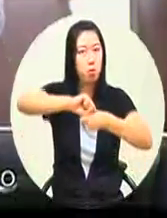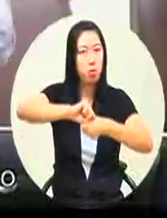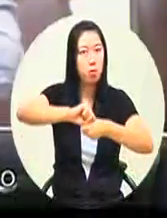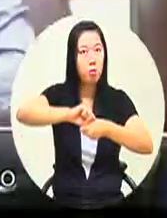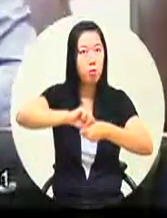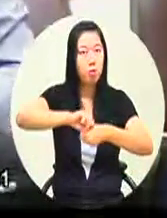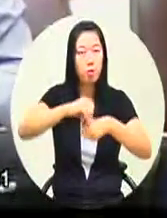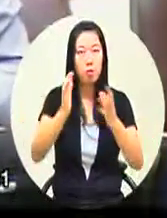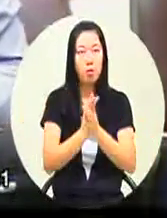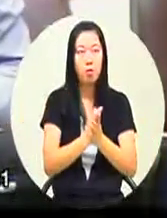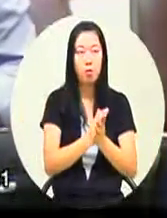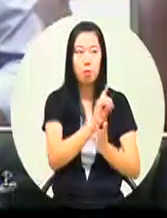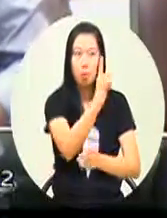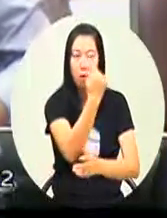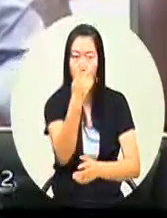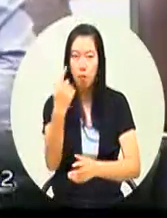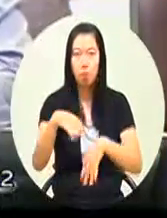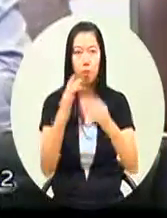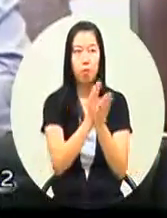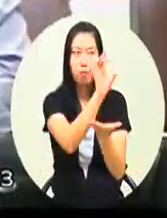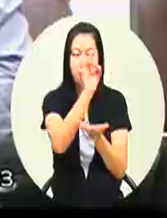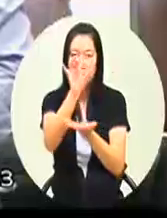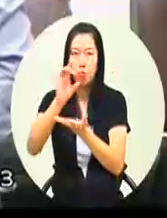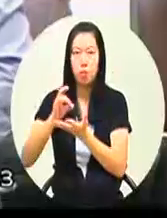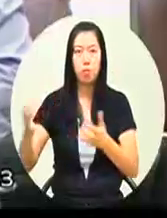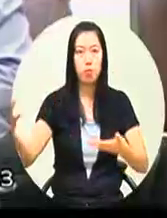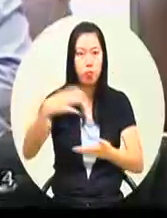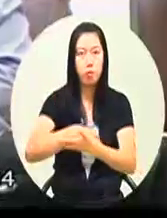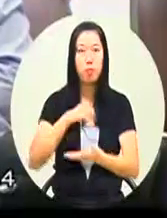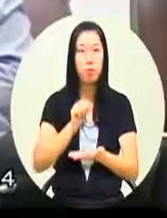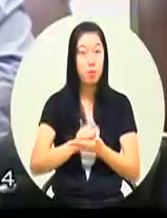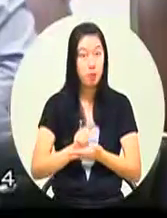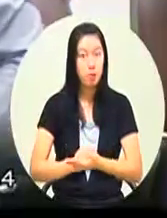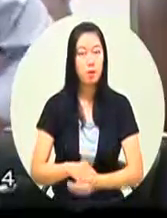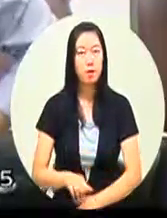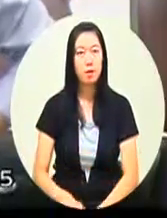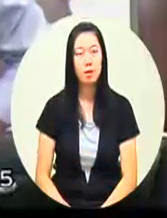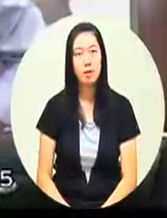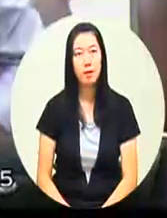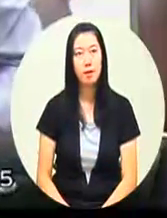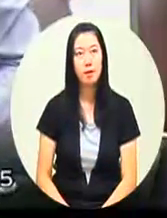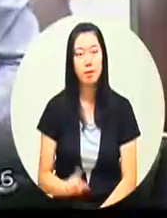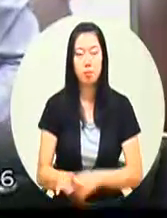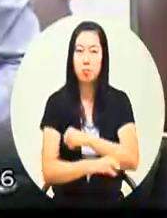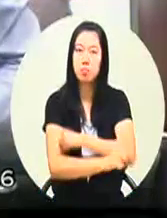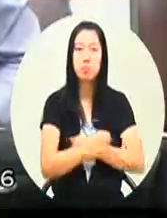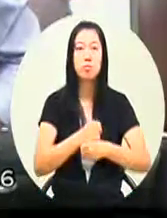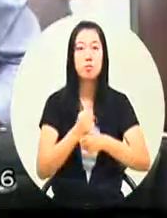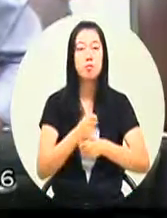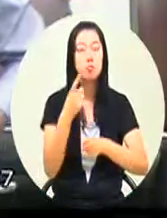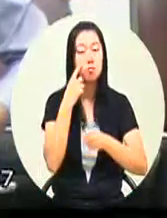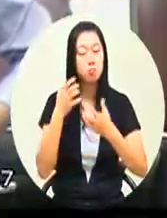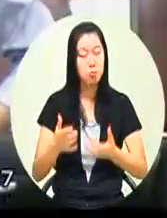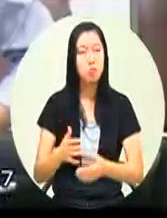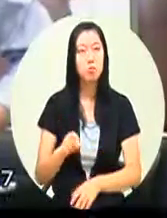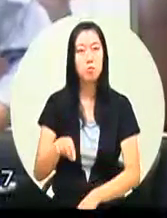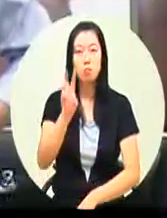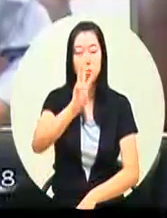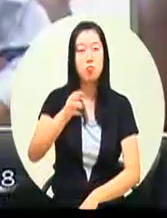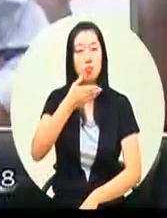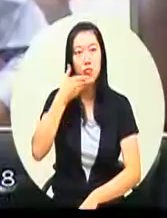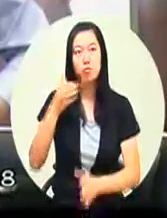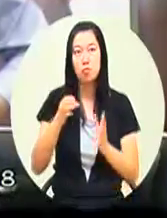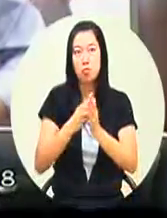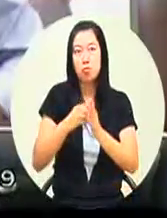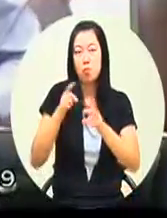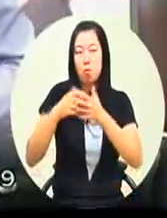力都来自于这些数据。哦，这些都是 很重要的一个基础工作哈，而且当我水利局做这康规啊，但